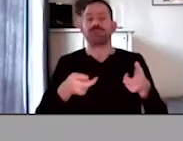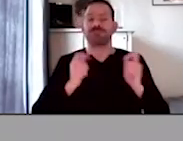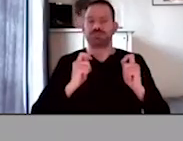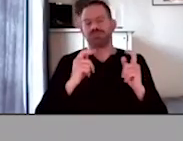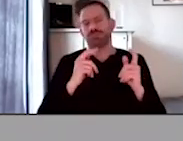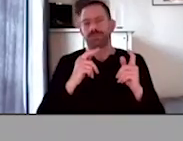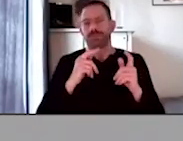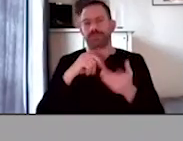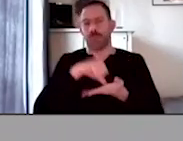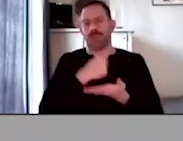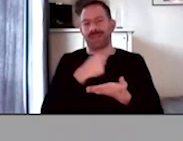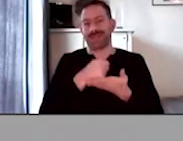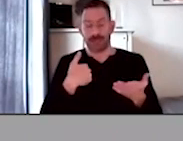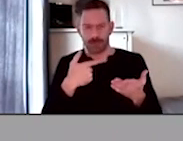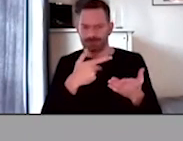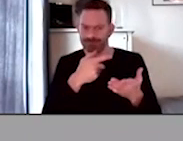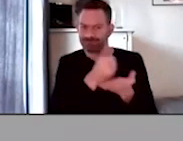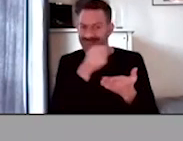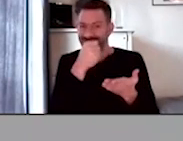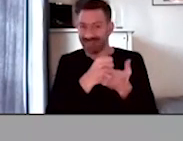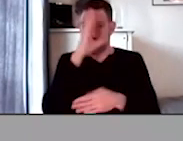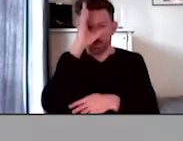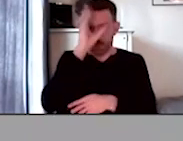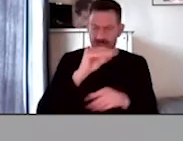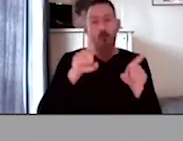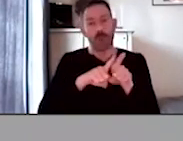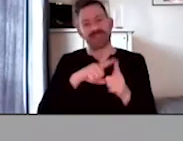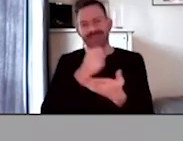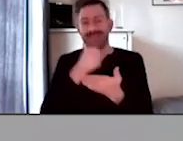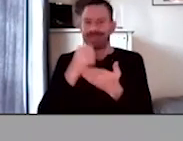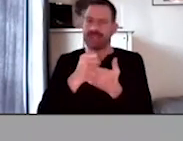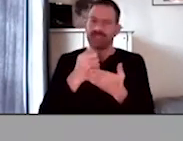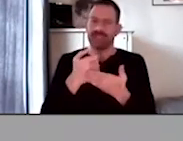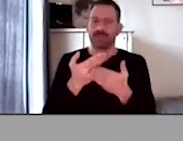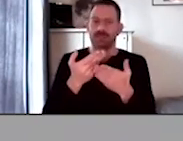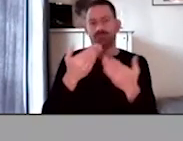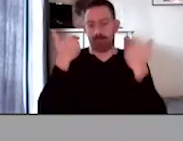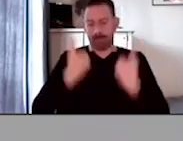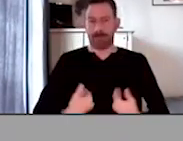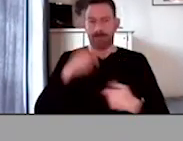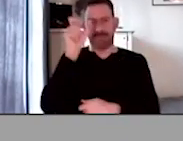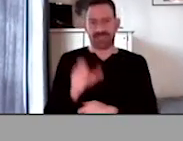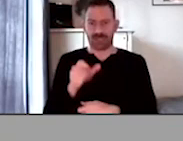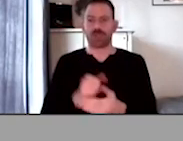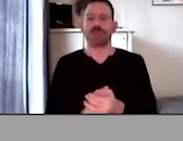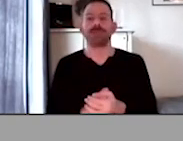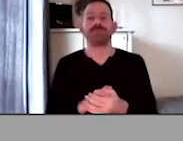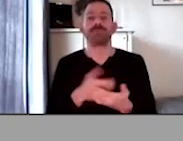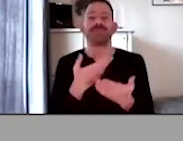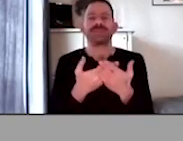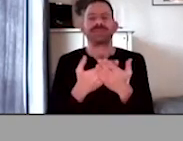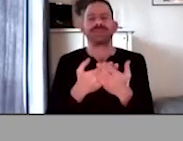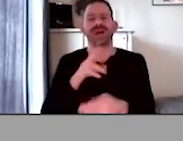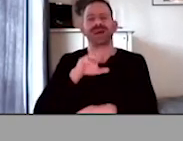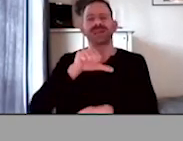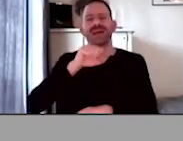donc je travaille sur des tests professionnels et des tests de personnalité. Donc ça, c'est le ou autrement dit le RIASEC aussi, hein, qui permet de trouver aussi